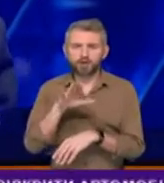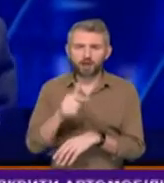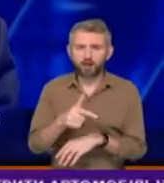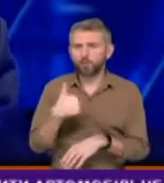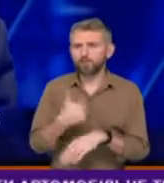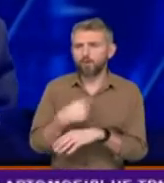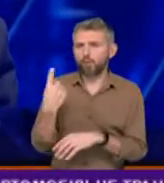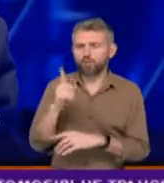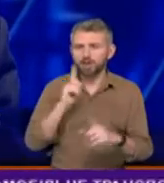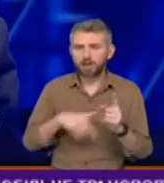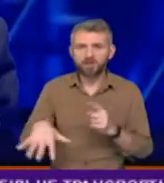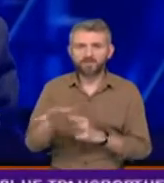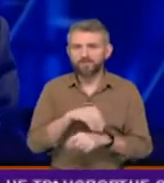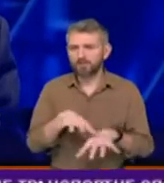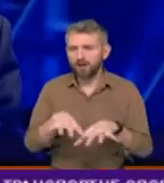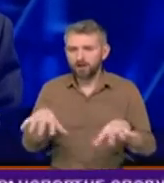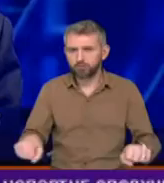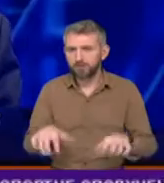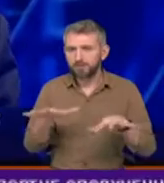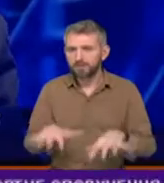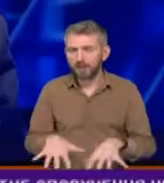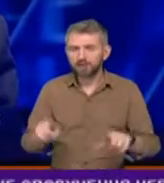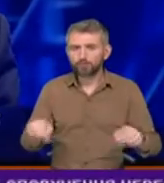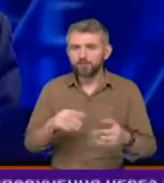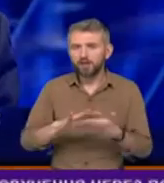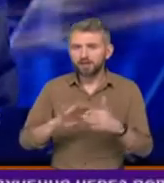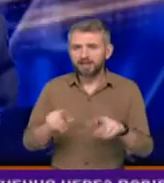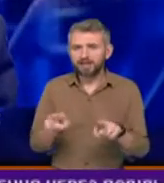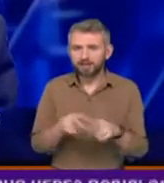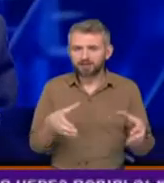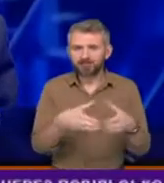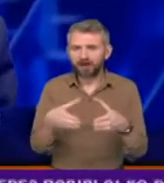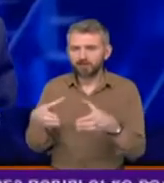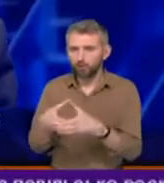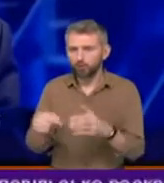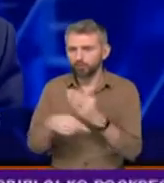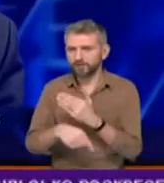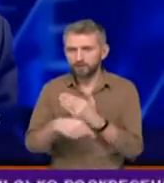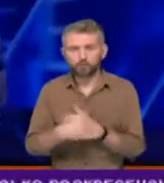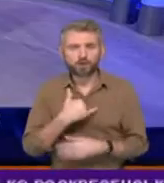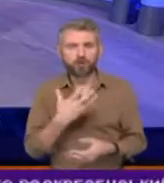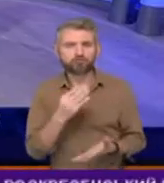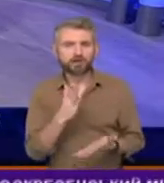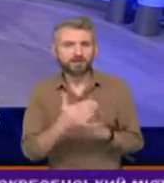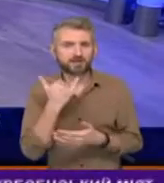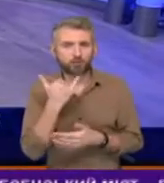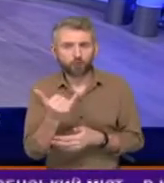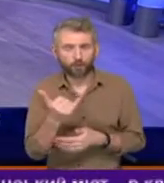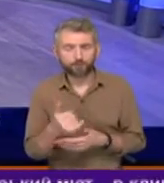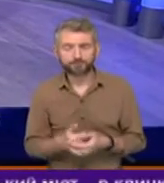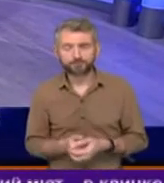Тобто всі схоплені на місцях і створюються ситуативно такі клани корупції. Є ще один телефонний дзвінок на цей момент. Пан